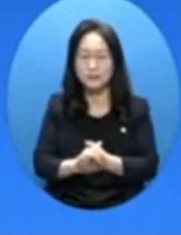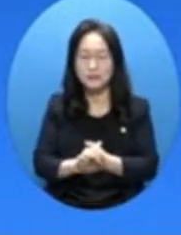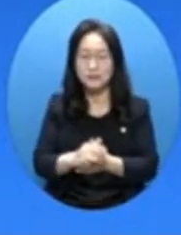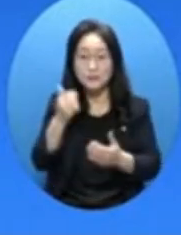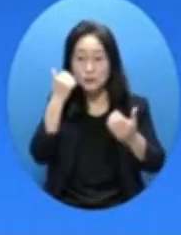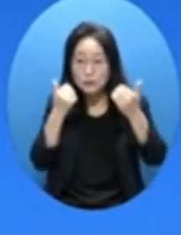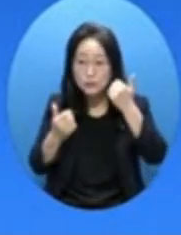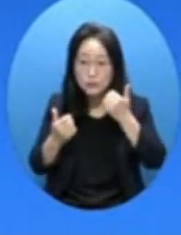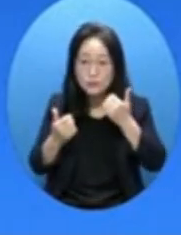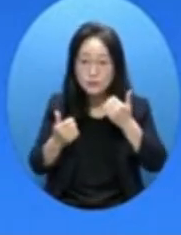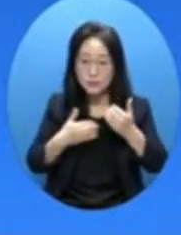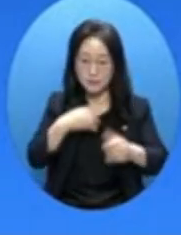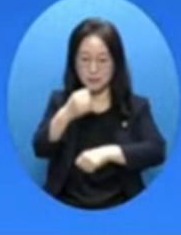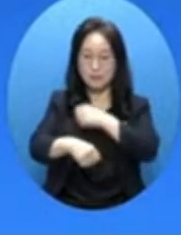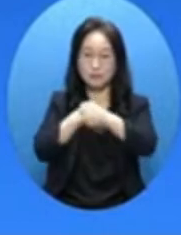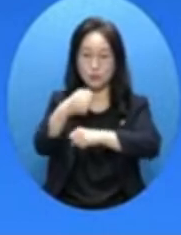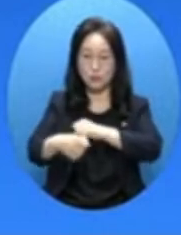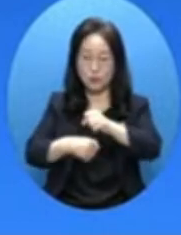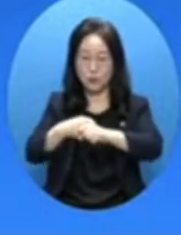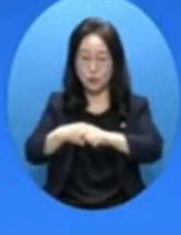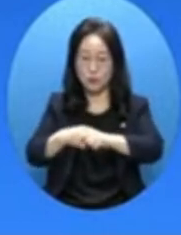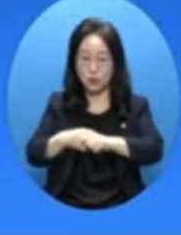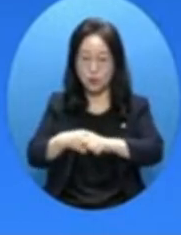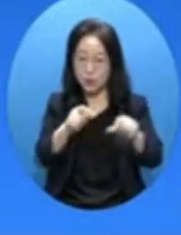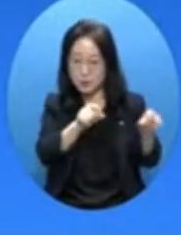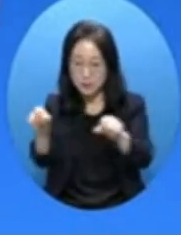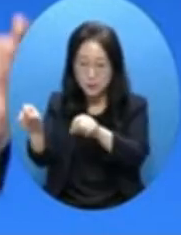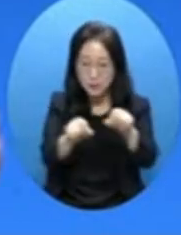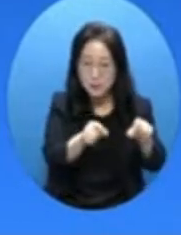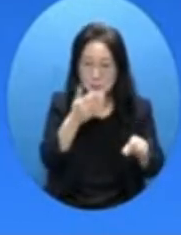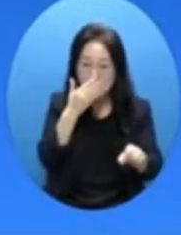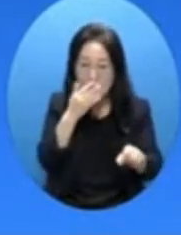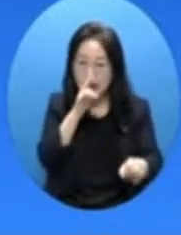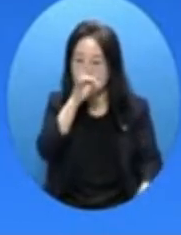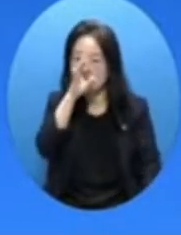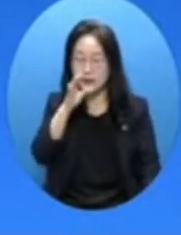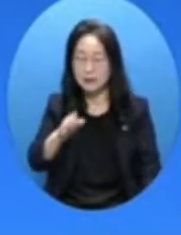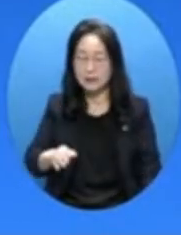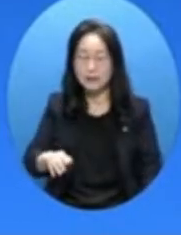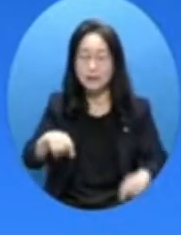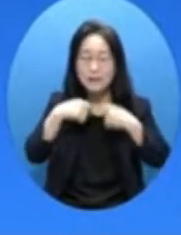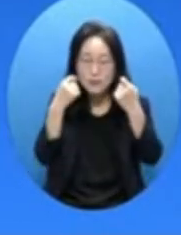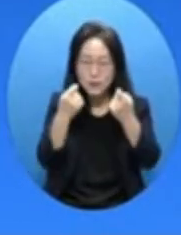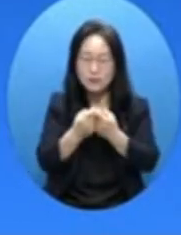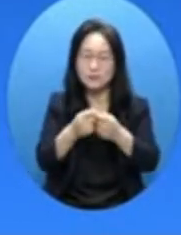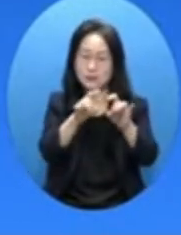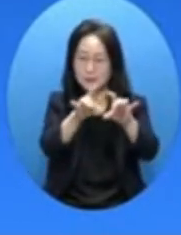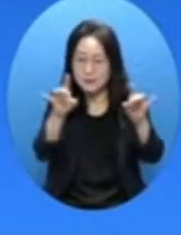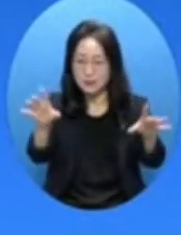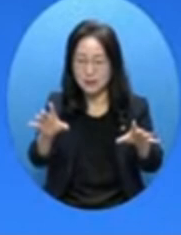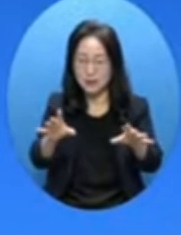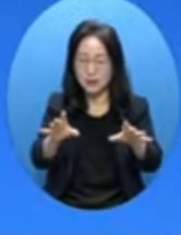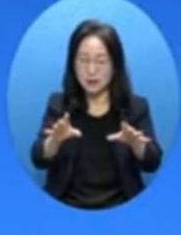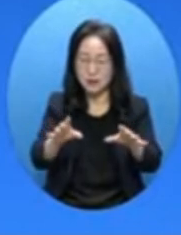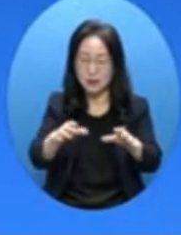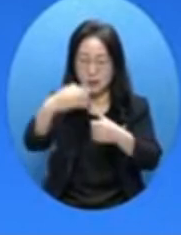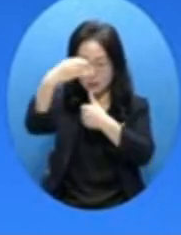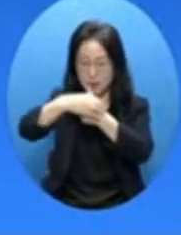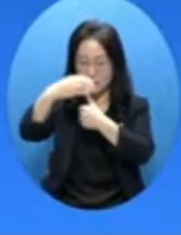누구도 자기 마음대로 그것을 어떻게 할 수가 없습니다. 모든 사람이 각자 주어진 삶을